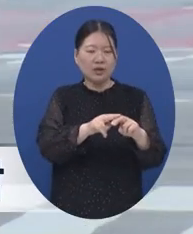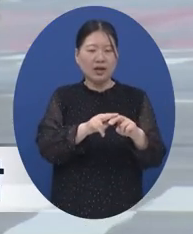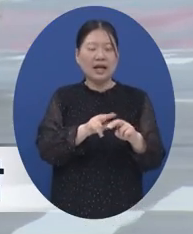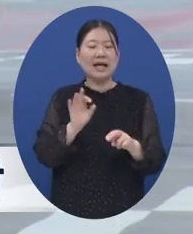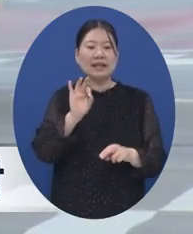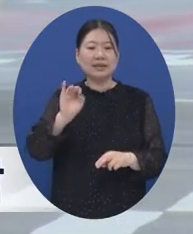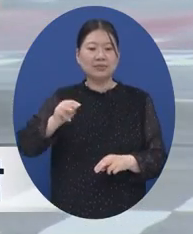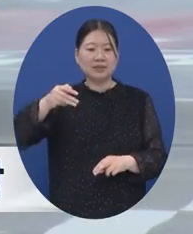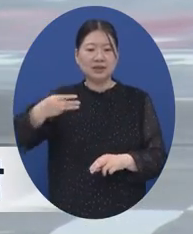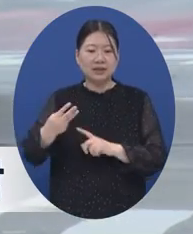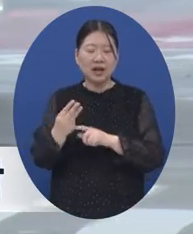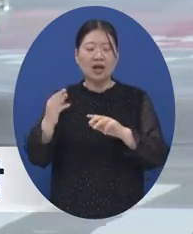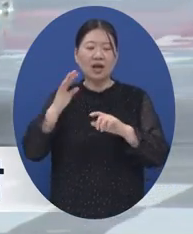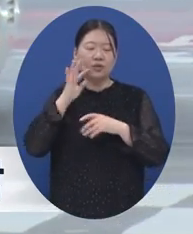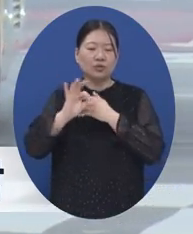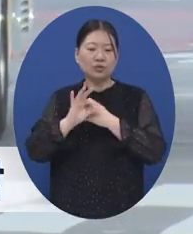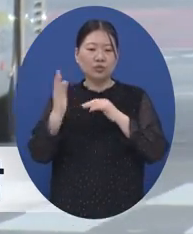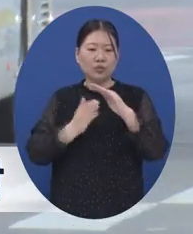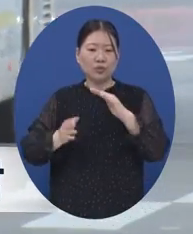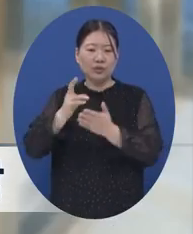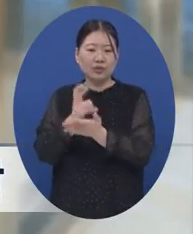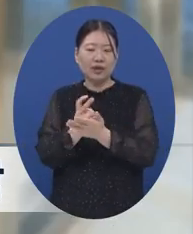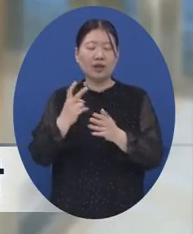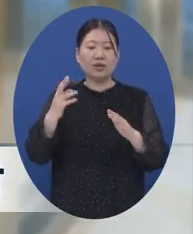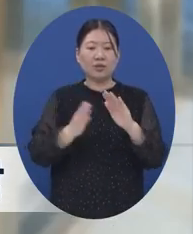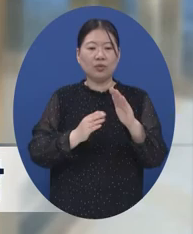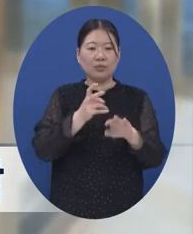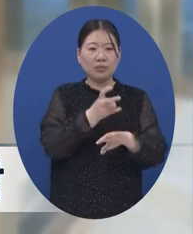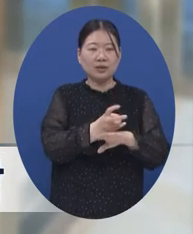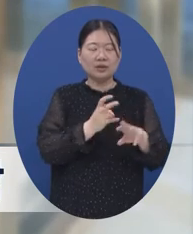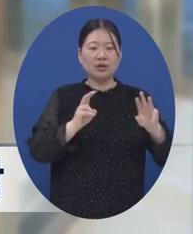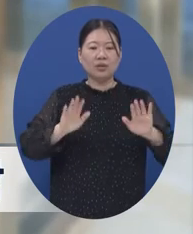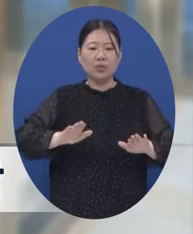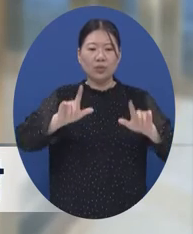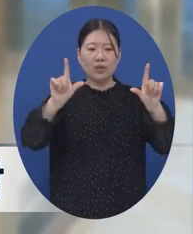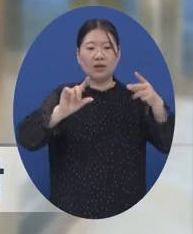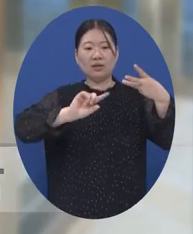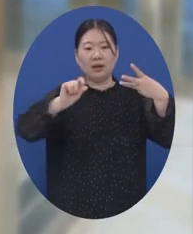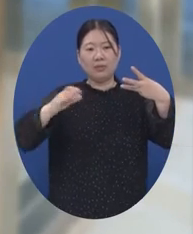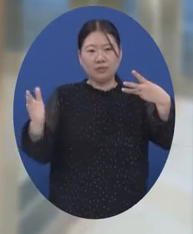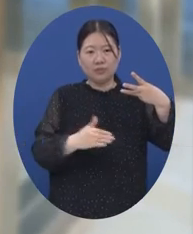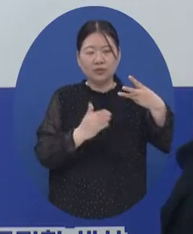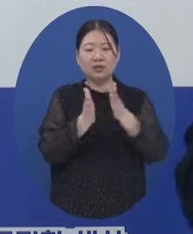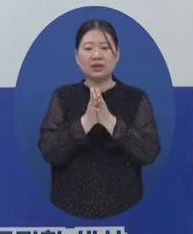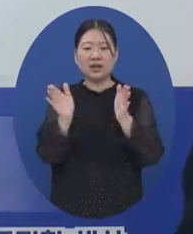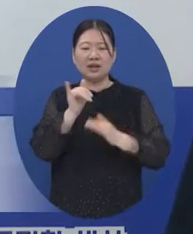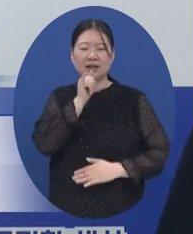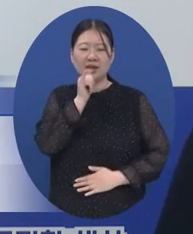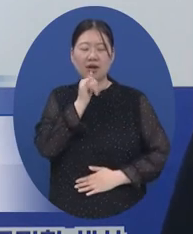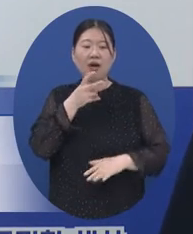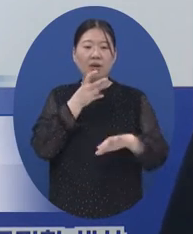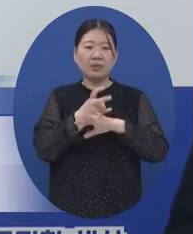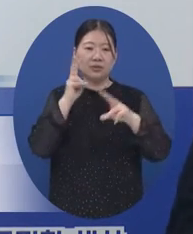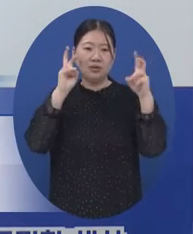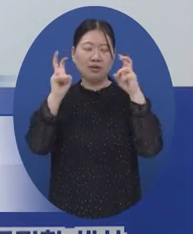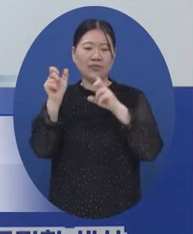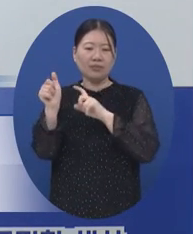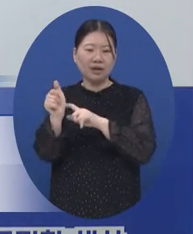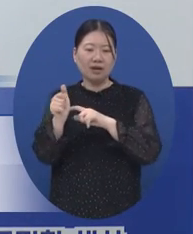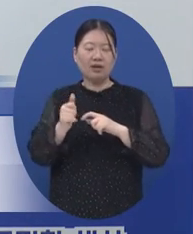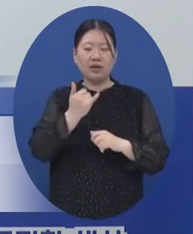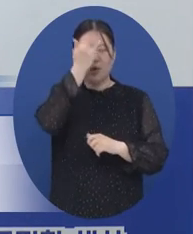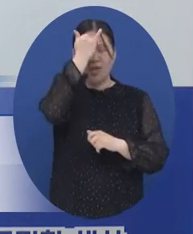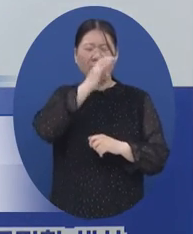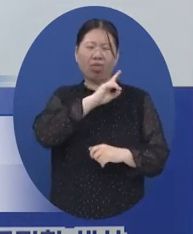버스 준공영제인 경기도 공공버스가 올해 3월부터 운행을 시작했습니다. 버스업체의